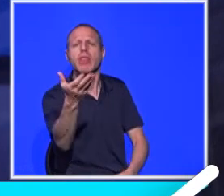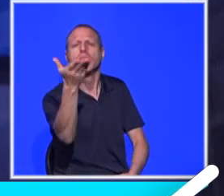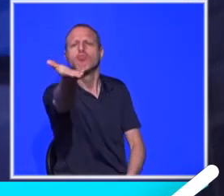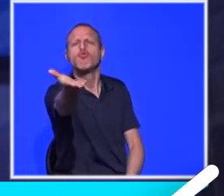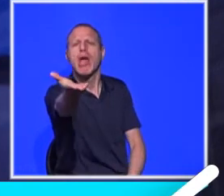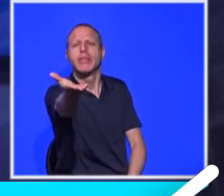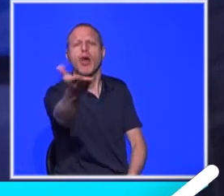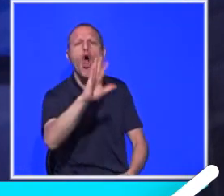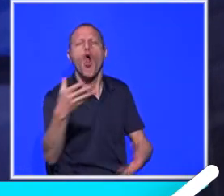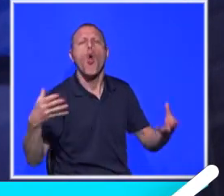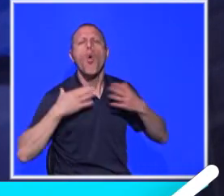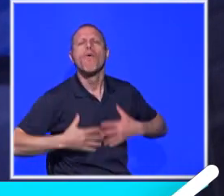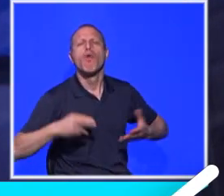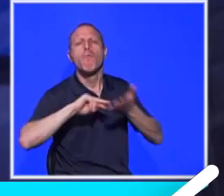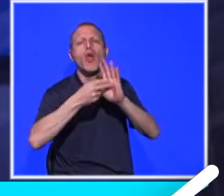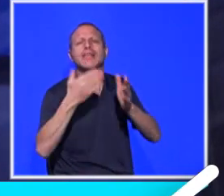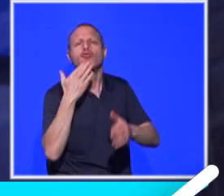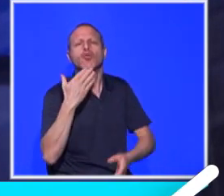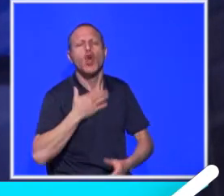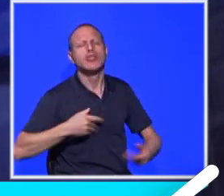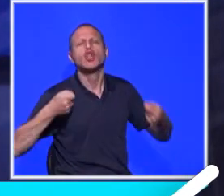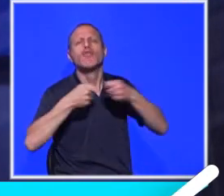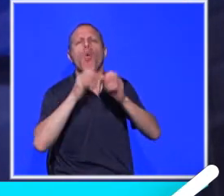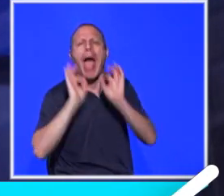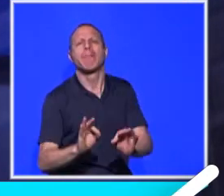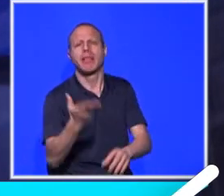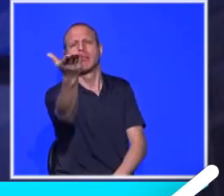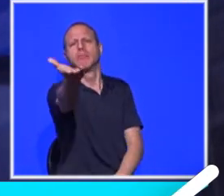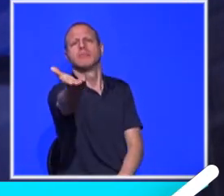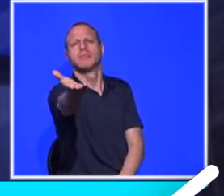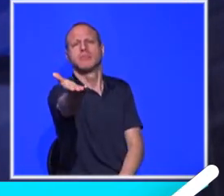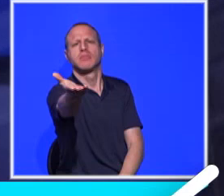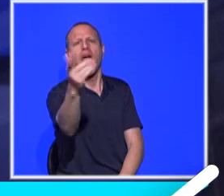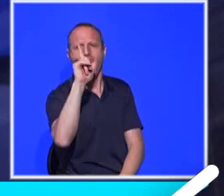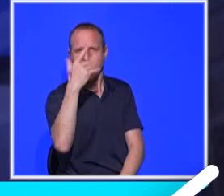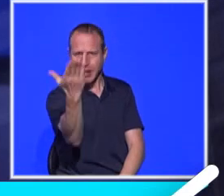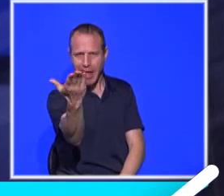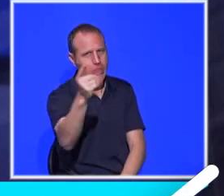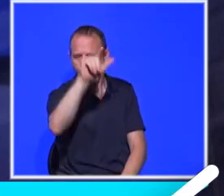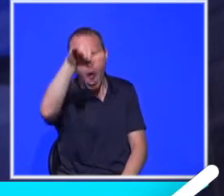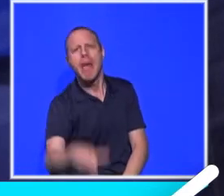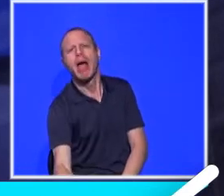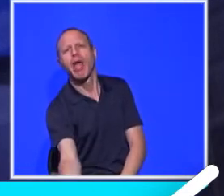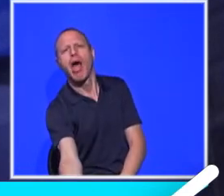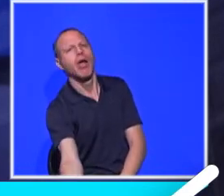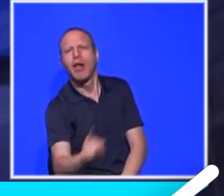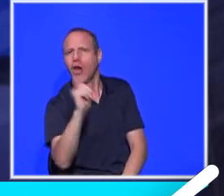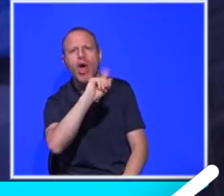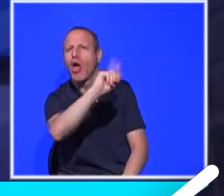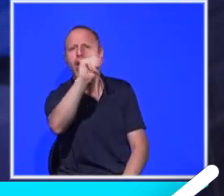גוף פוליטי יהודי שרוצה שותפות אמת. אבל אני לא, היד שלי לא תהיה מלמטה. בשום פנים